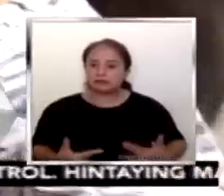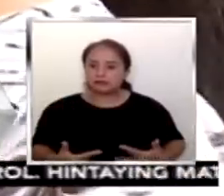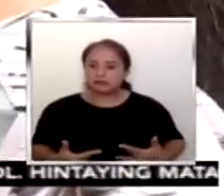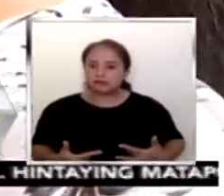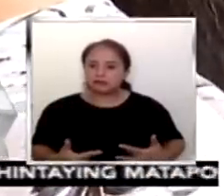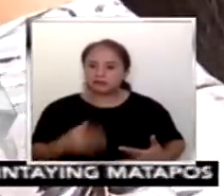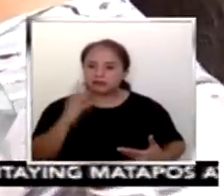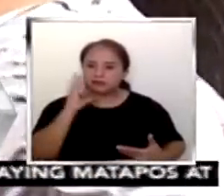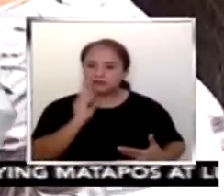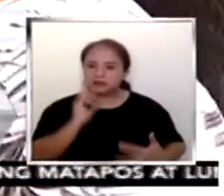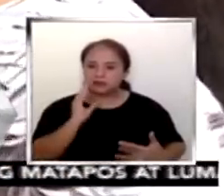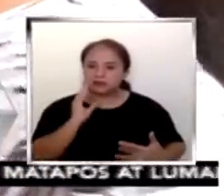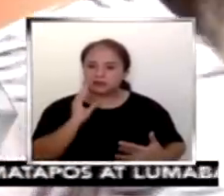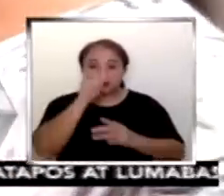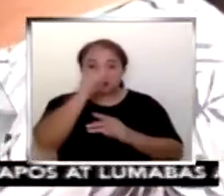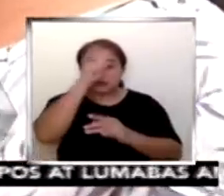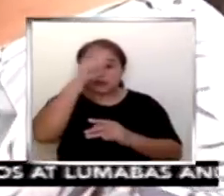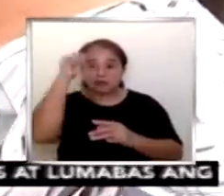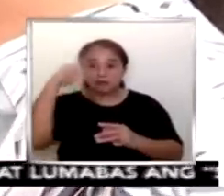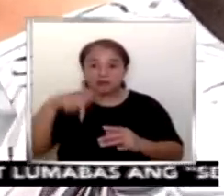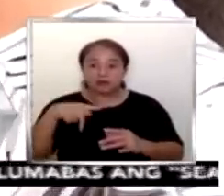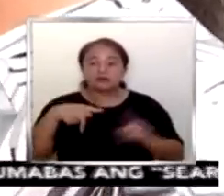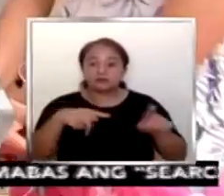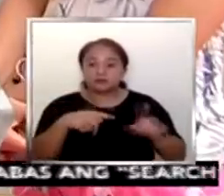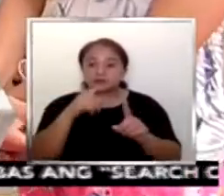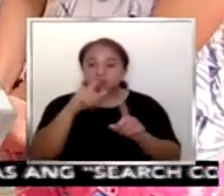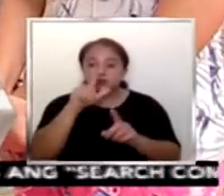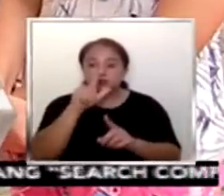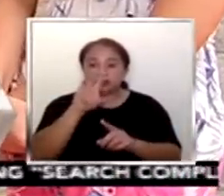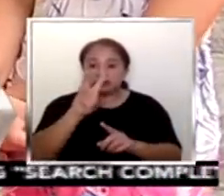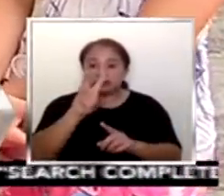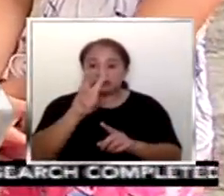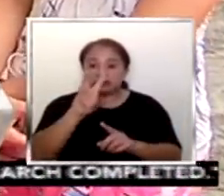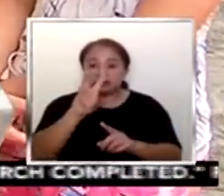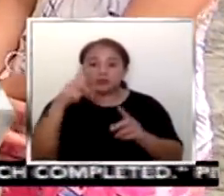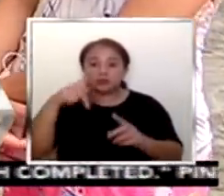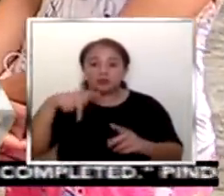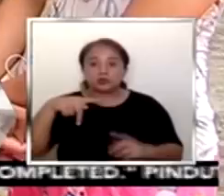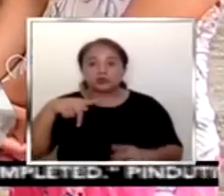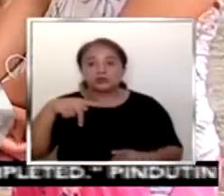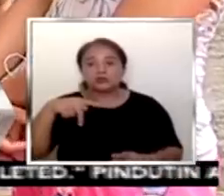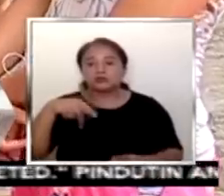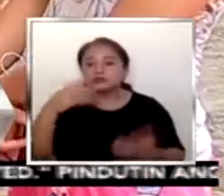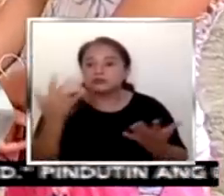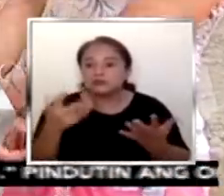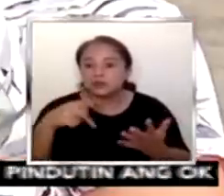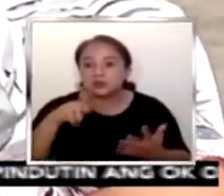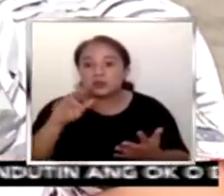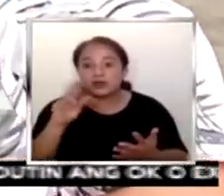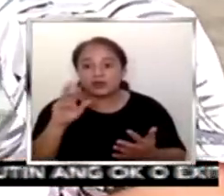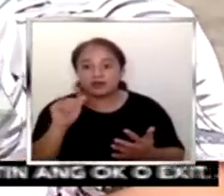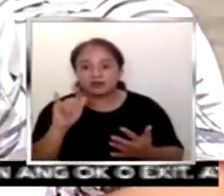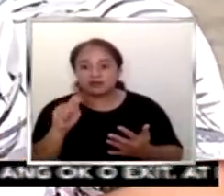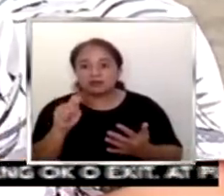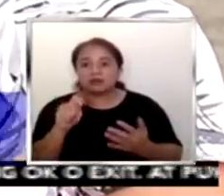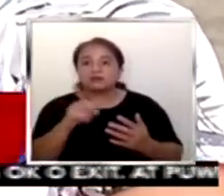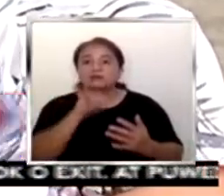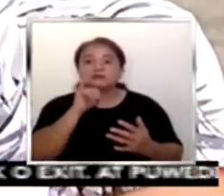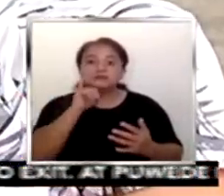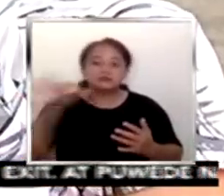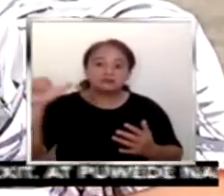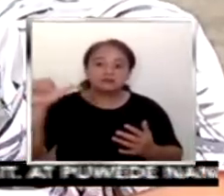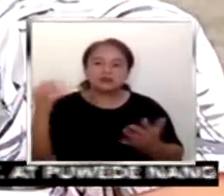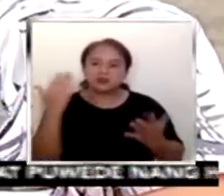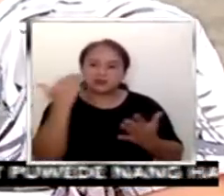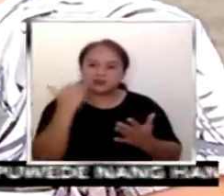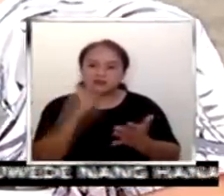Nitong April 26, ang kasama ni Shirley mula sa Kuwait nagpakamatay dahil daw sa problema sa pera. Nagtatanong siya kung kailan ba tayo makakakuha